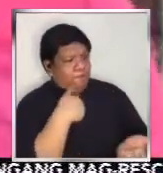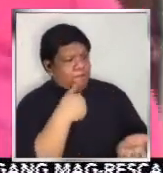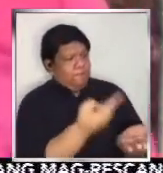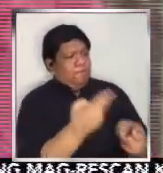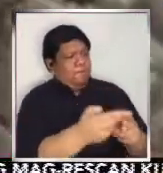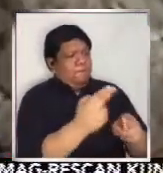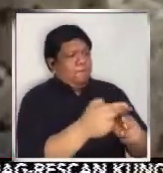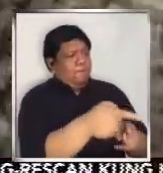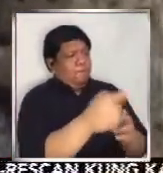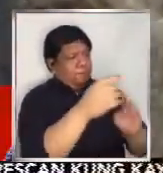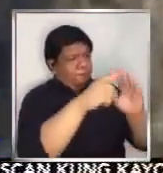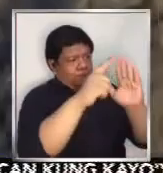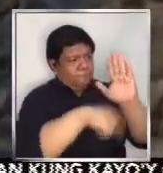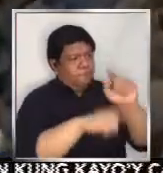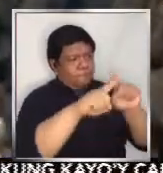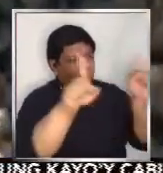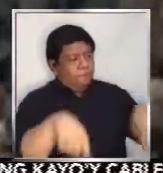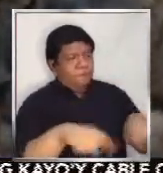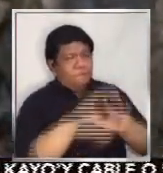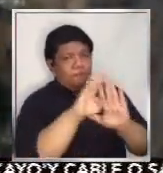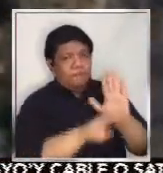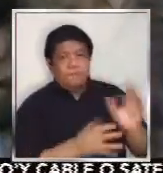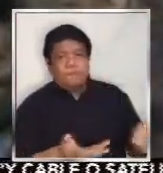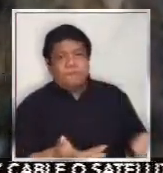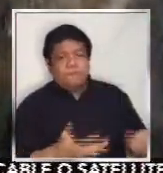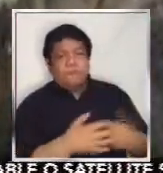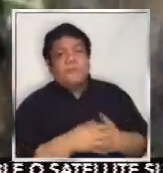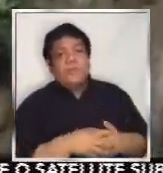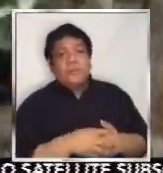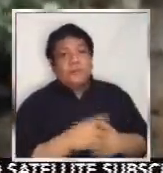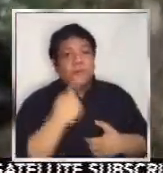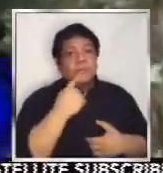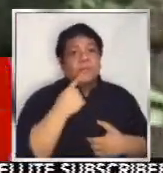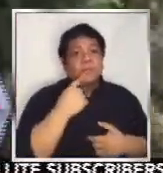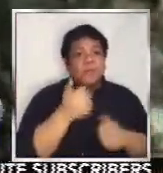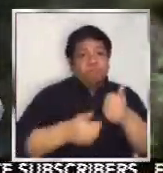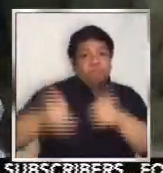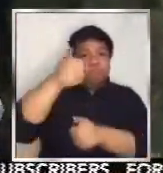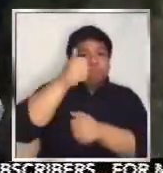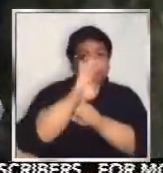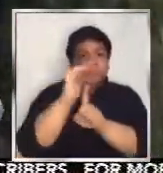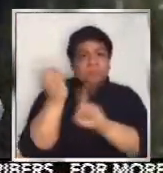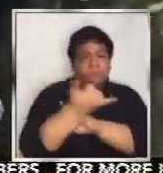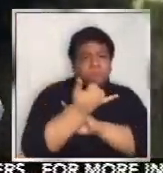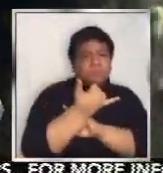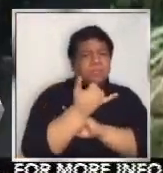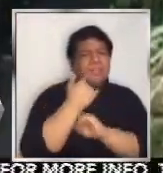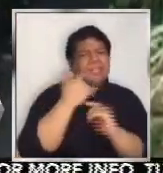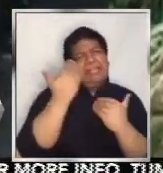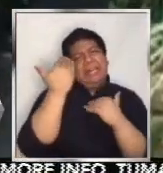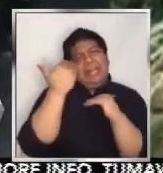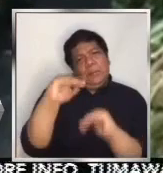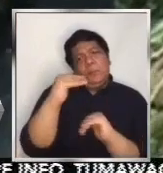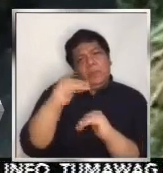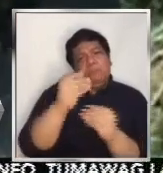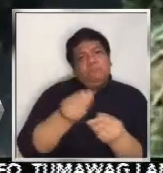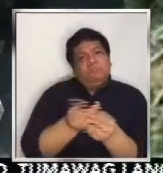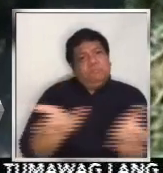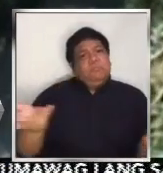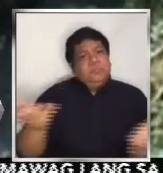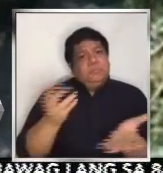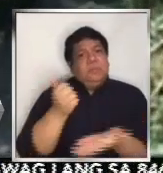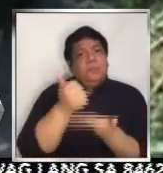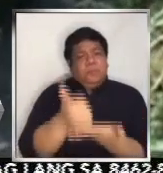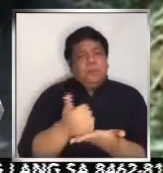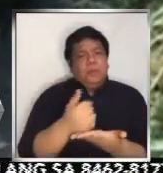na yon. Ayon sa kapitan ng barangay na si Alan De Leon, limitado lamang ang mabibigyan ng ayuda. Kaya humihingi siya ng pangunawa